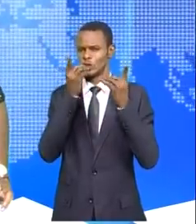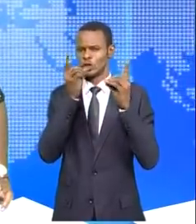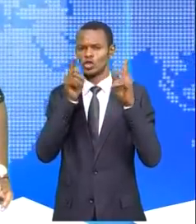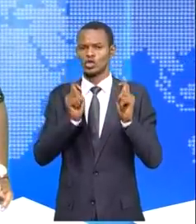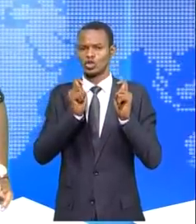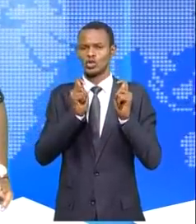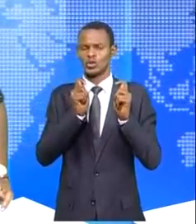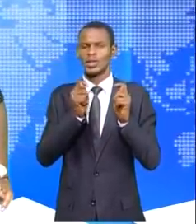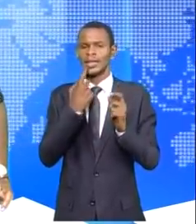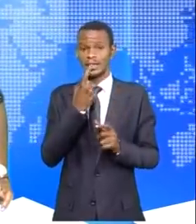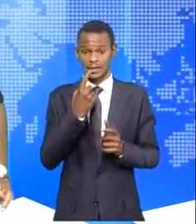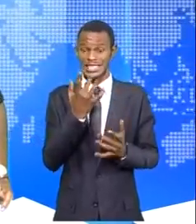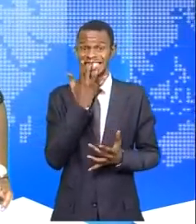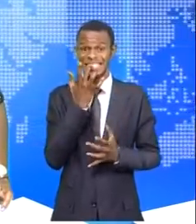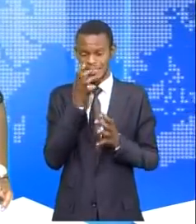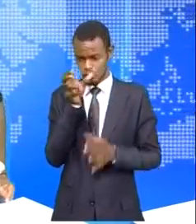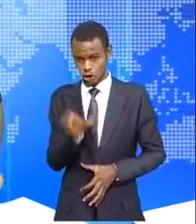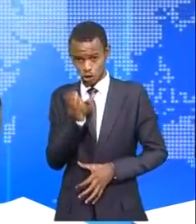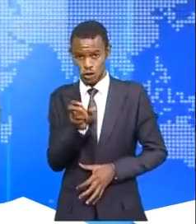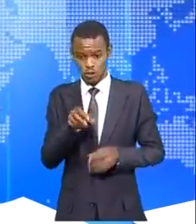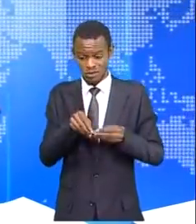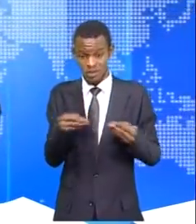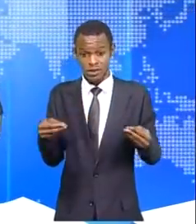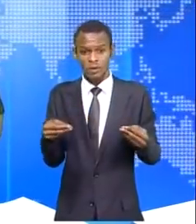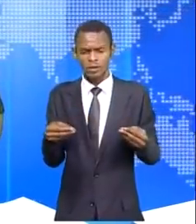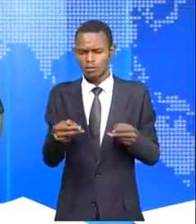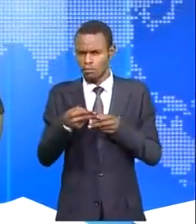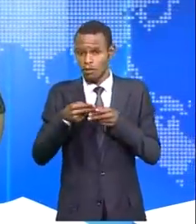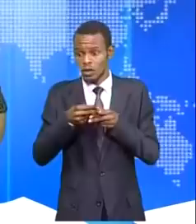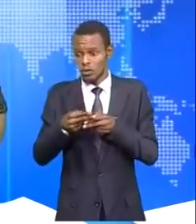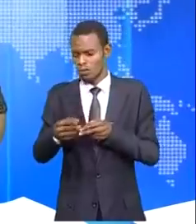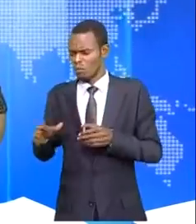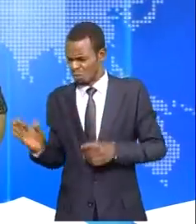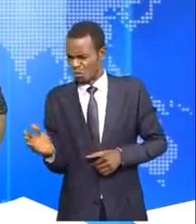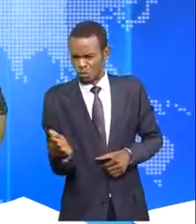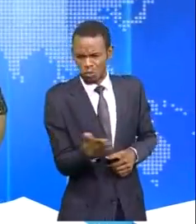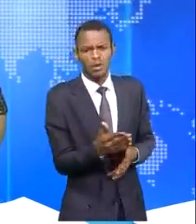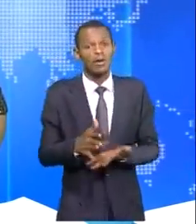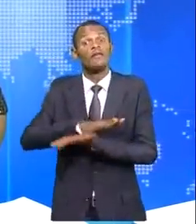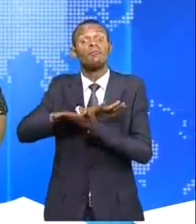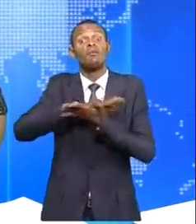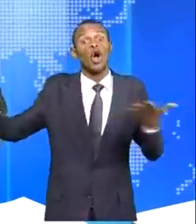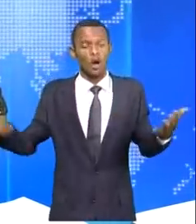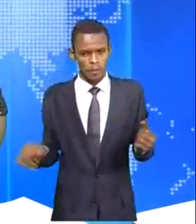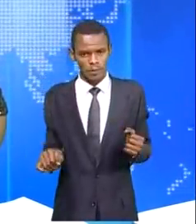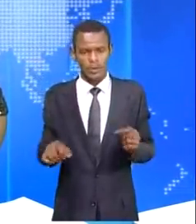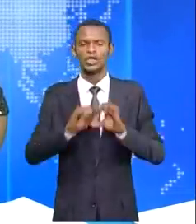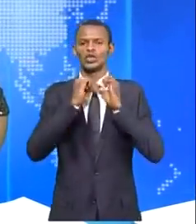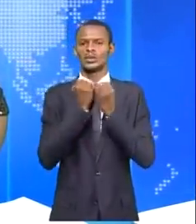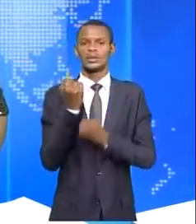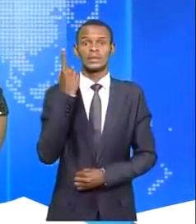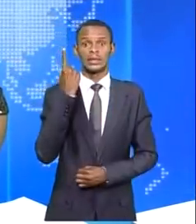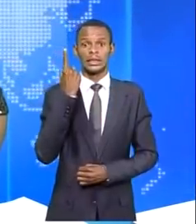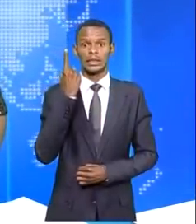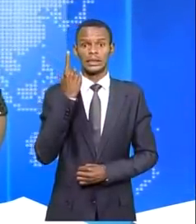kinshasa une ville propre sans outil en plastique dans les rues une usine va bientôt voir le jour elle va se consacrer totalement